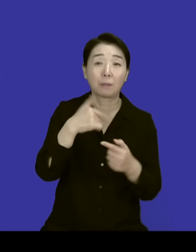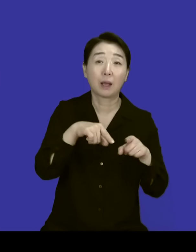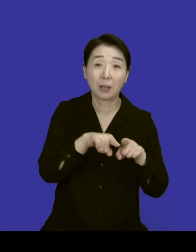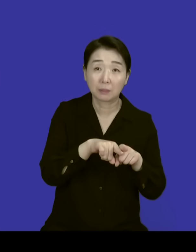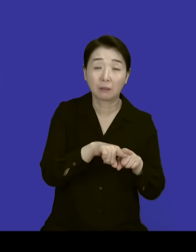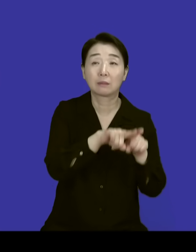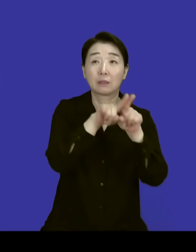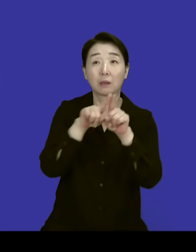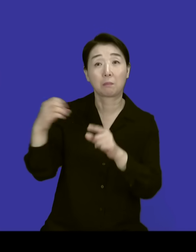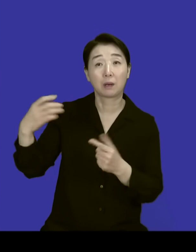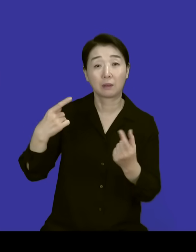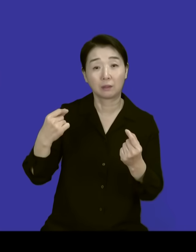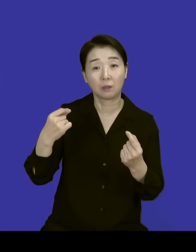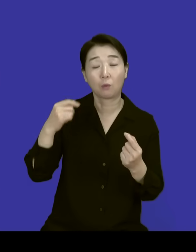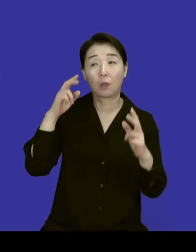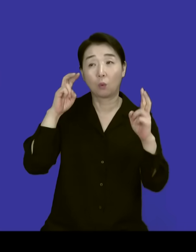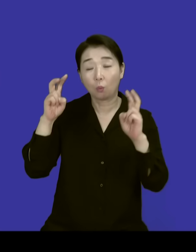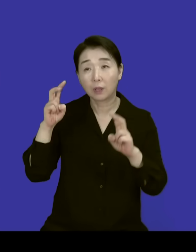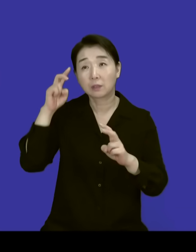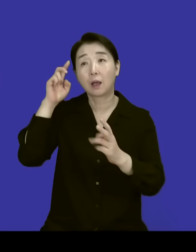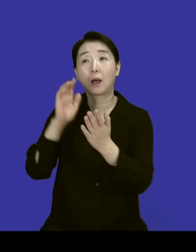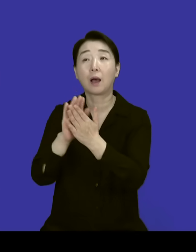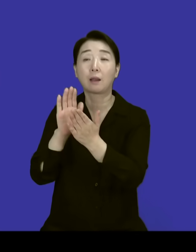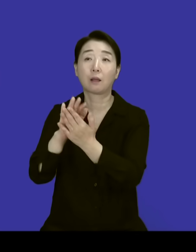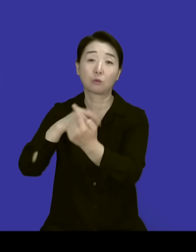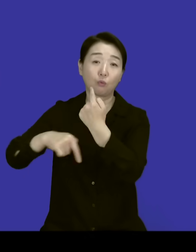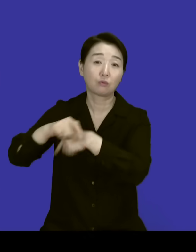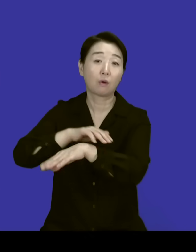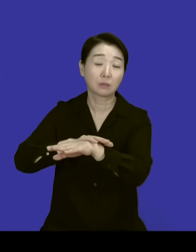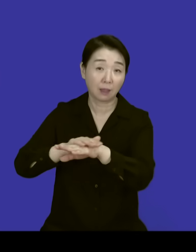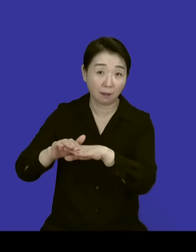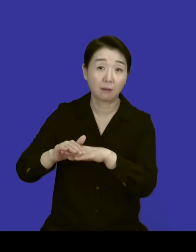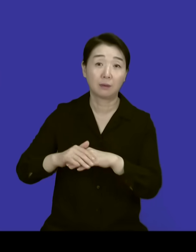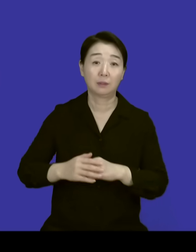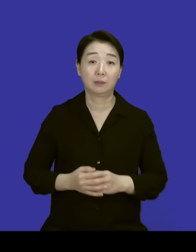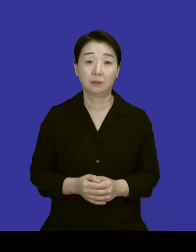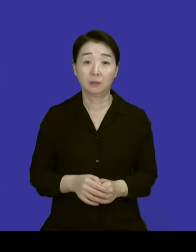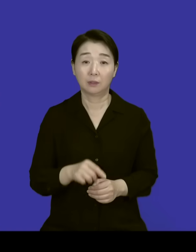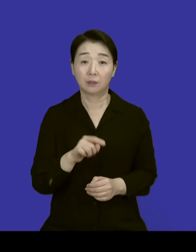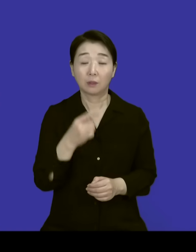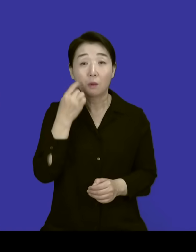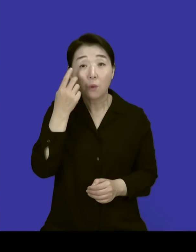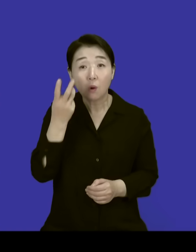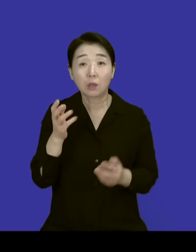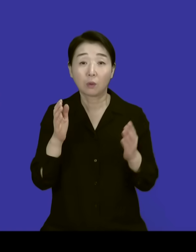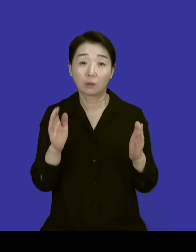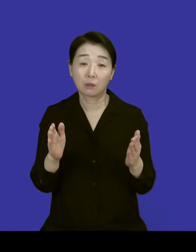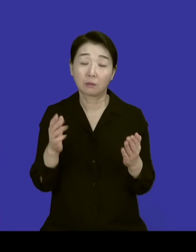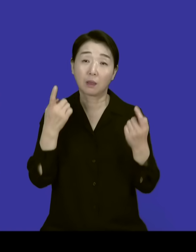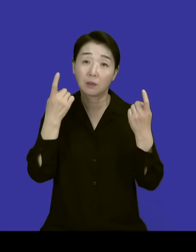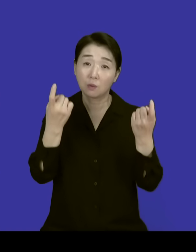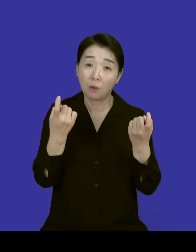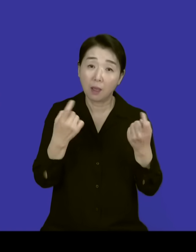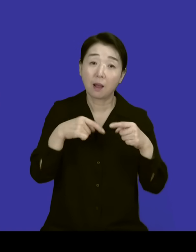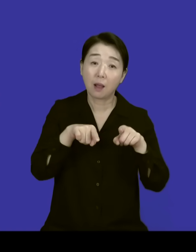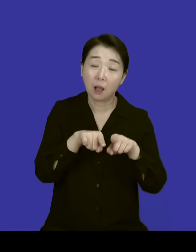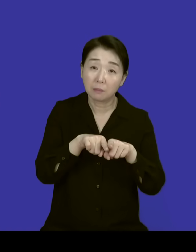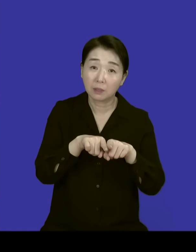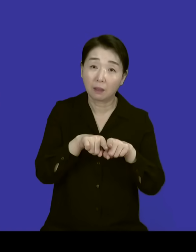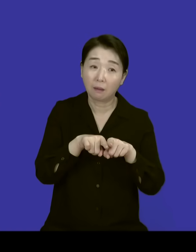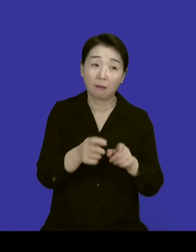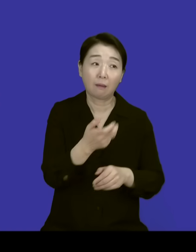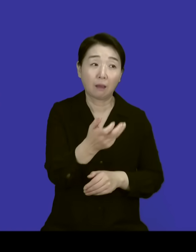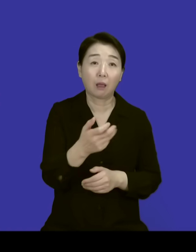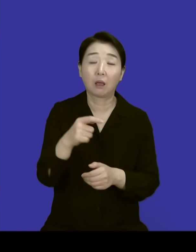회사는 풍요롭게는 어떻게 해줬으니 잠깐이라도 네가 몇 개월이라도 좀 여행도 다니고 해라고 시간을 주신